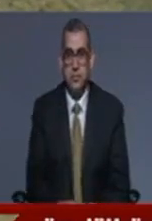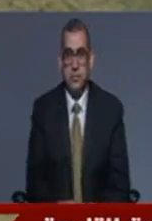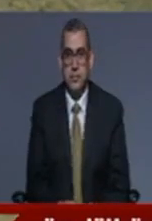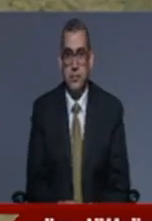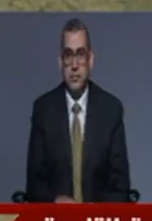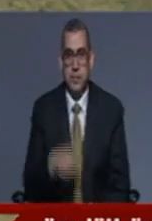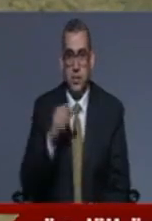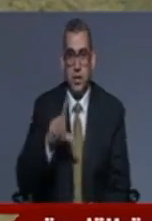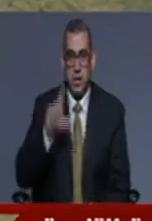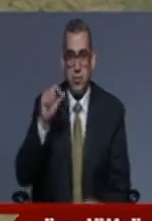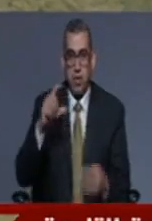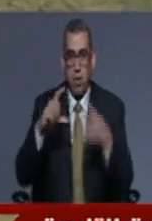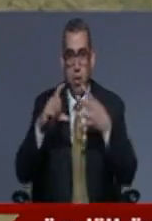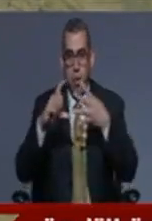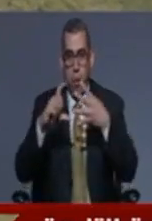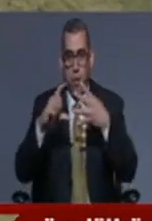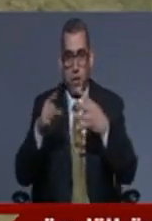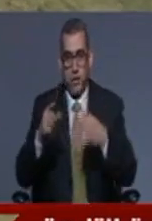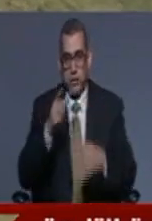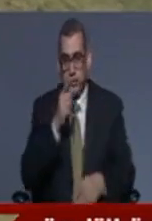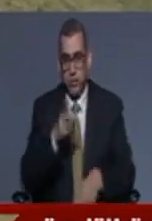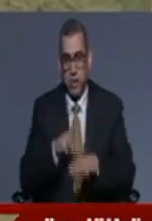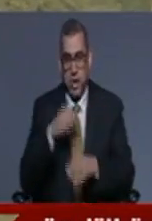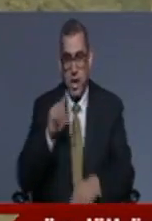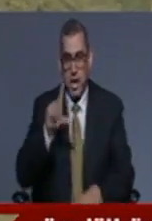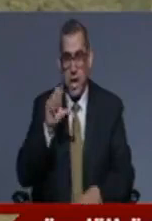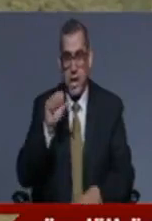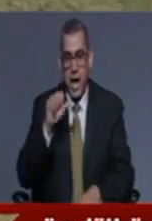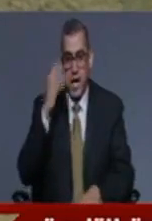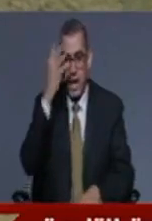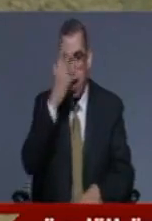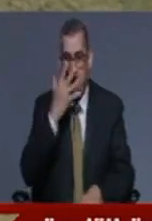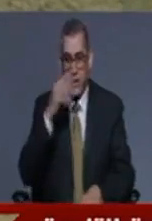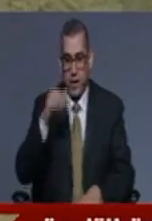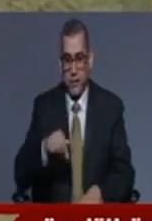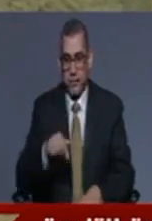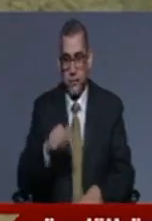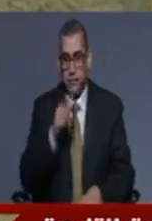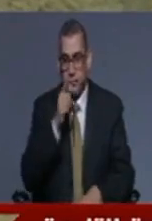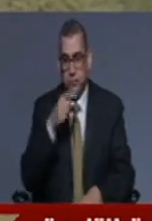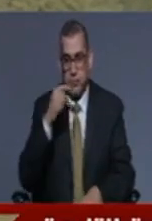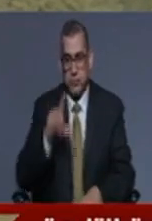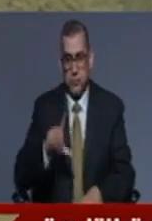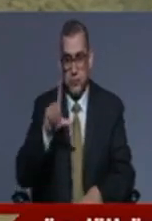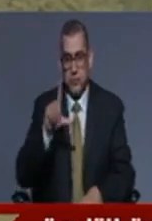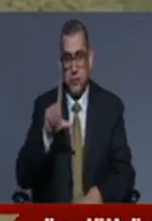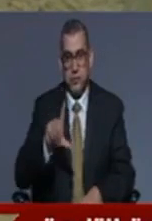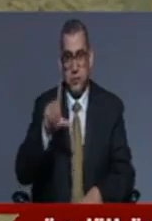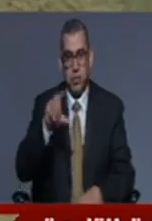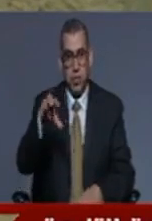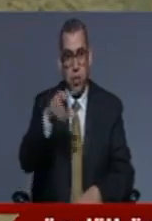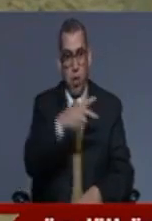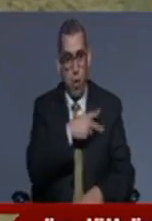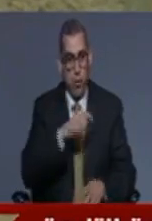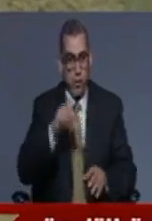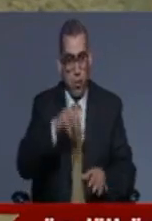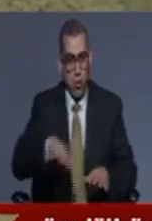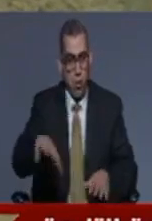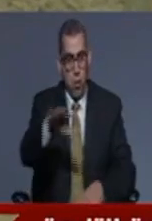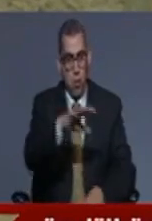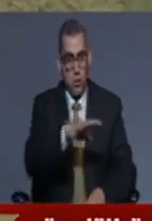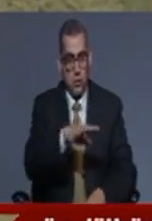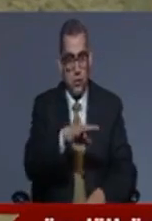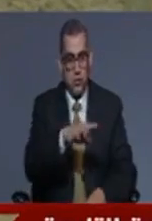رئيس دولة جزر القمر ورئيس الاتحاد الأفريقي، معالي رؤساء الدول والحكومات،